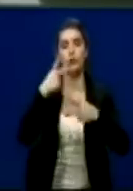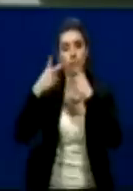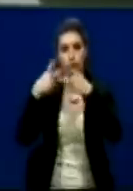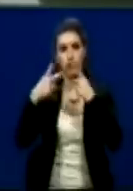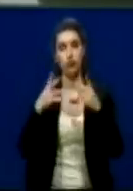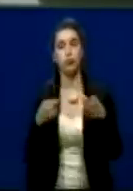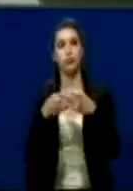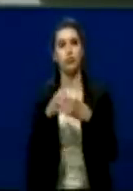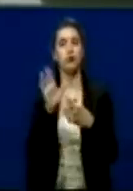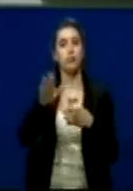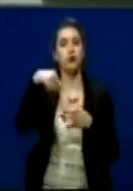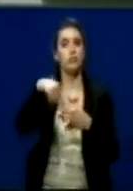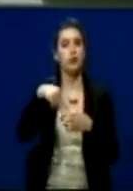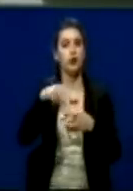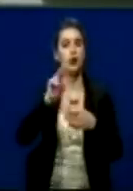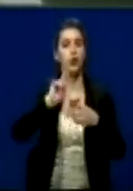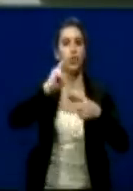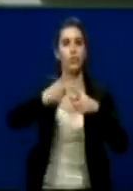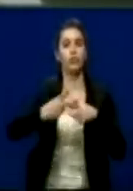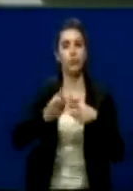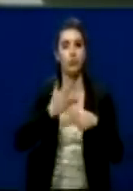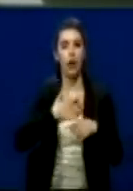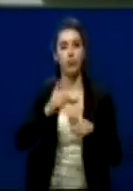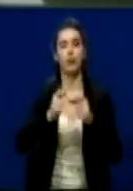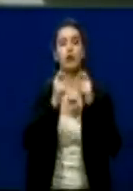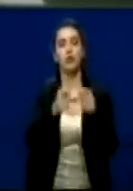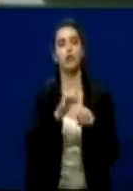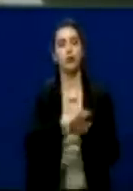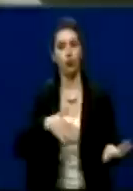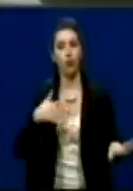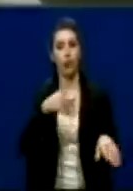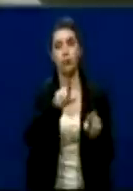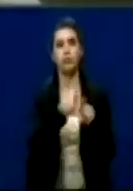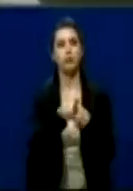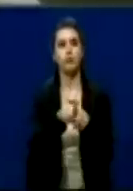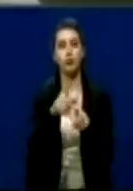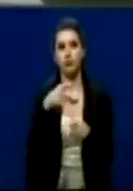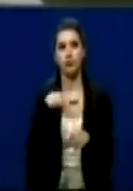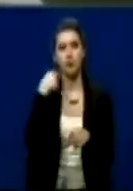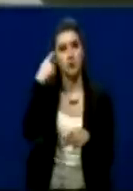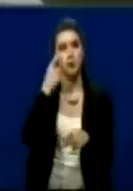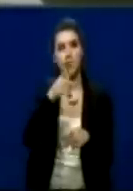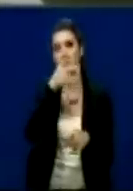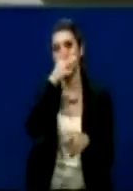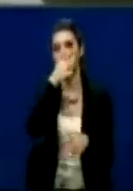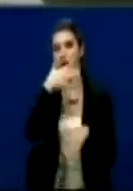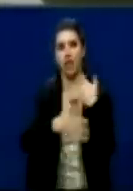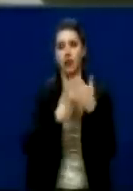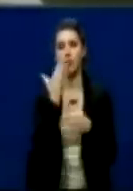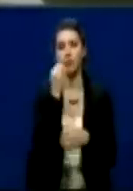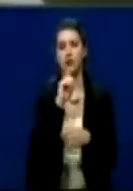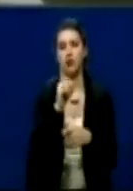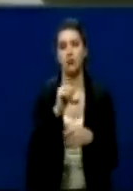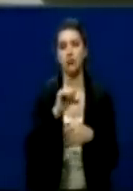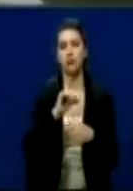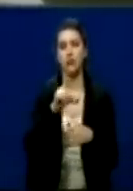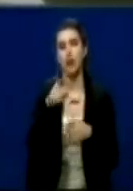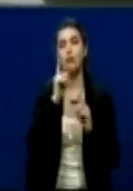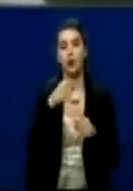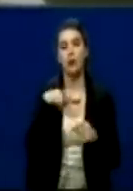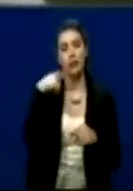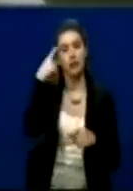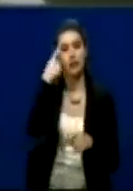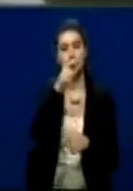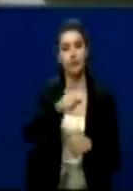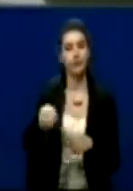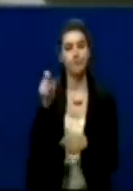shqyrtimin e dytë këtë projekt ligj dhe ta dërgojnë në seancë. Pra kjo është mendësia e mbrapshtë të bërjes ligjeve dhe ne mendojmë që duhet të ndalet kjo mënyrë